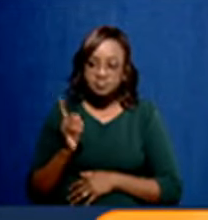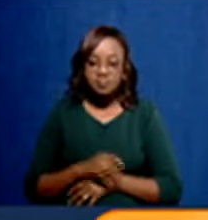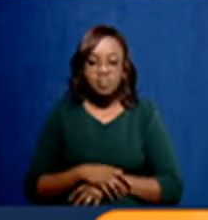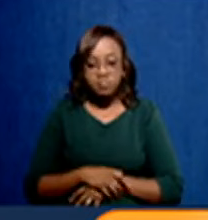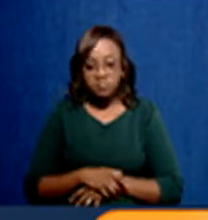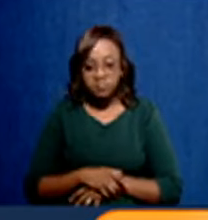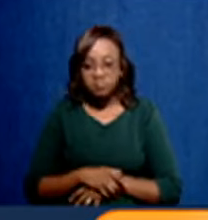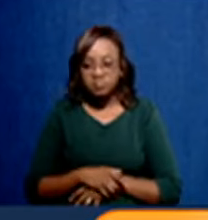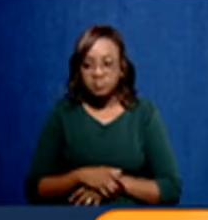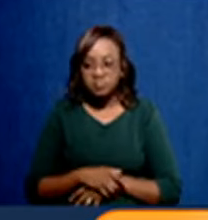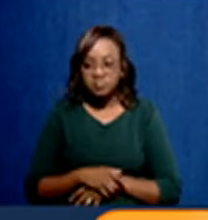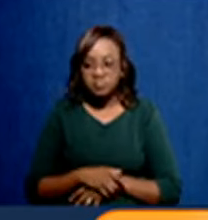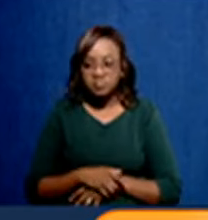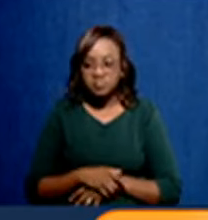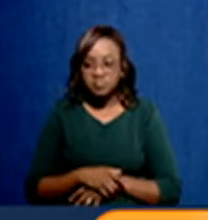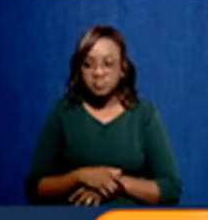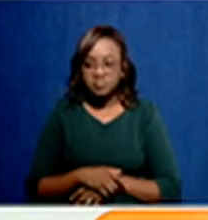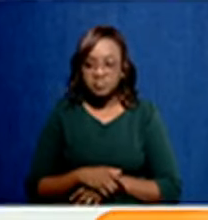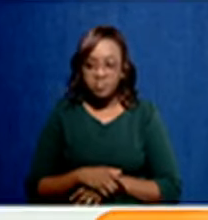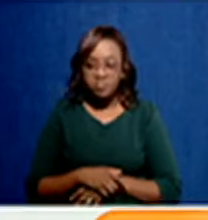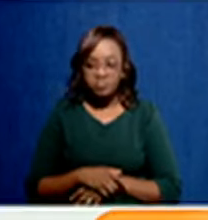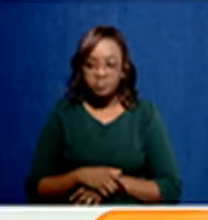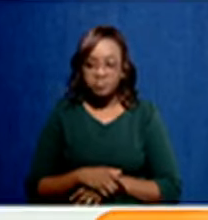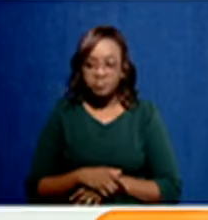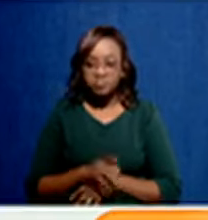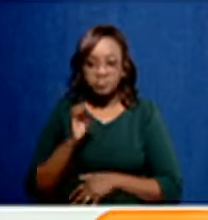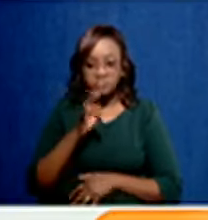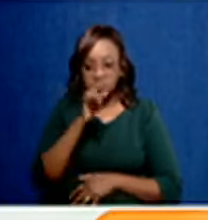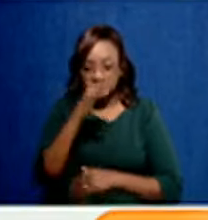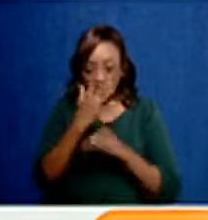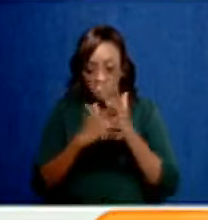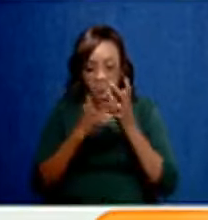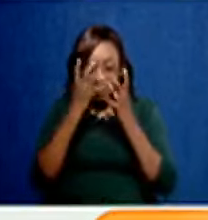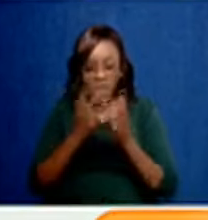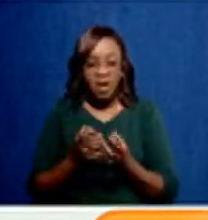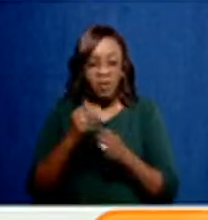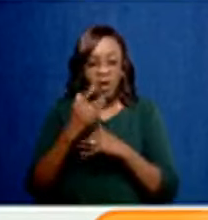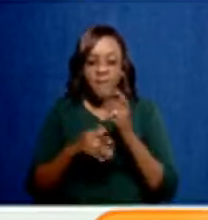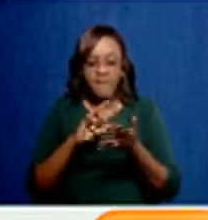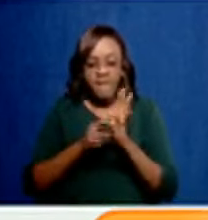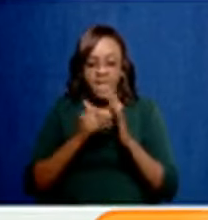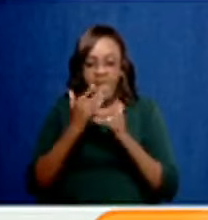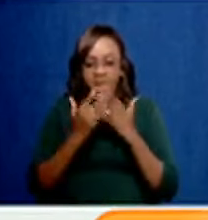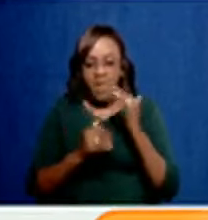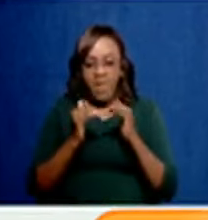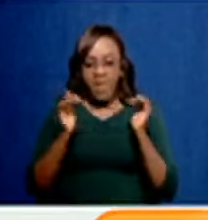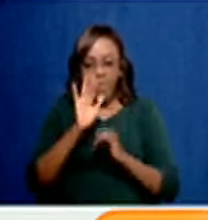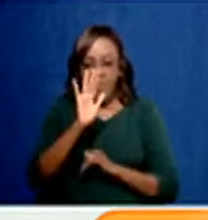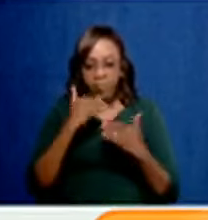mengine mwilini. Mwenye ako na hedhi nzito atapata hiyo shida ya kupungikiwa na damu, na